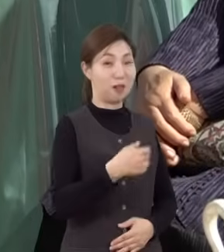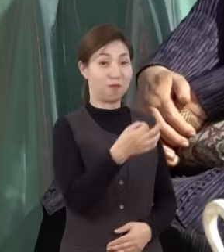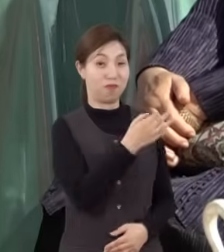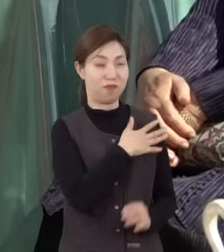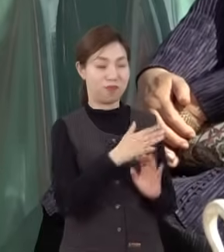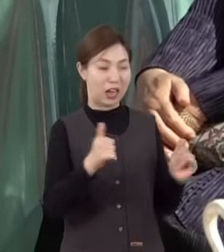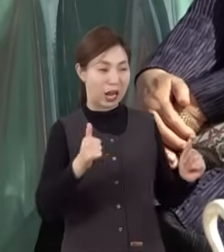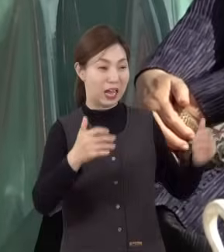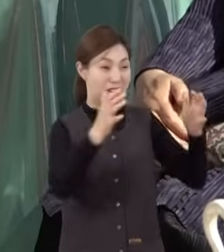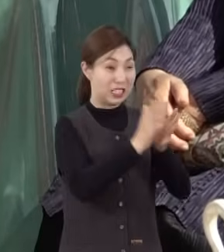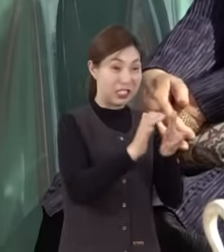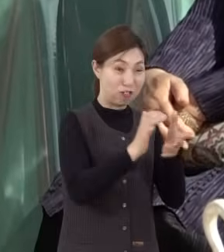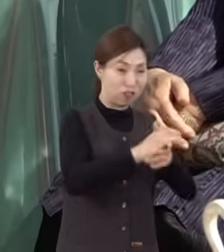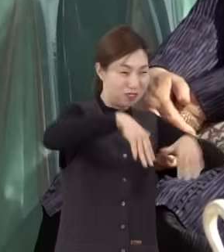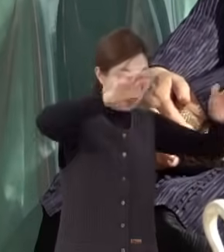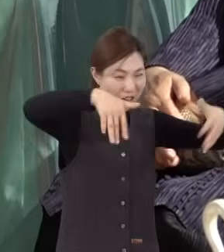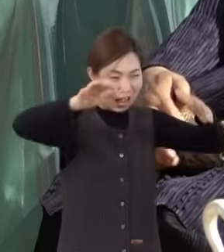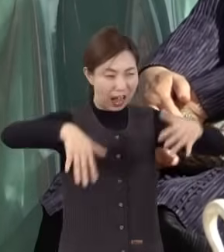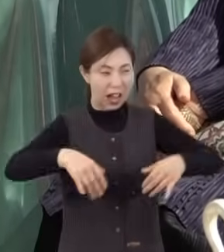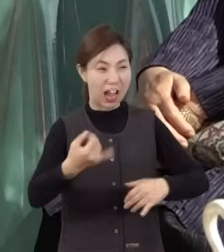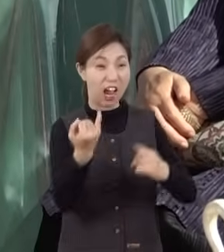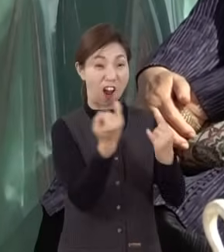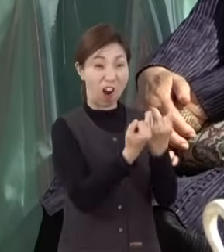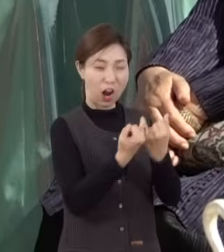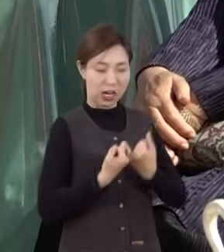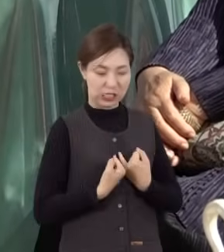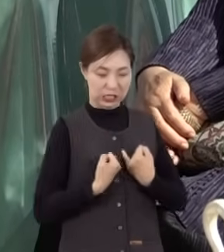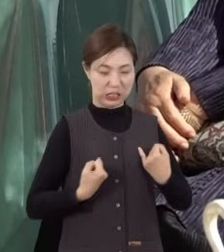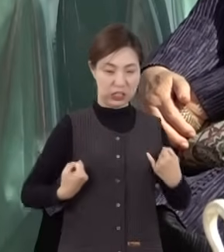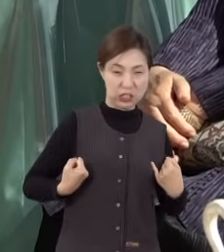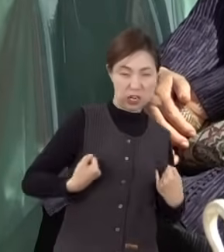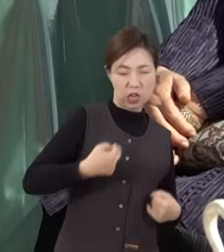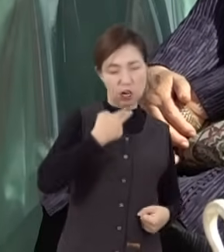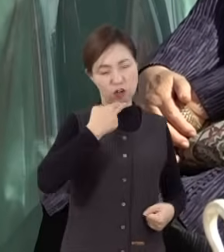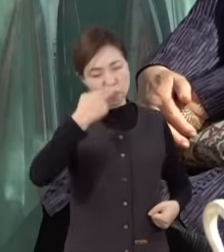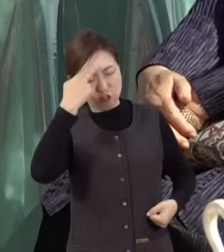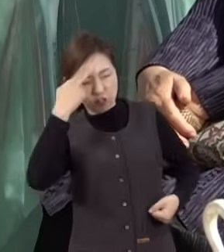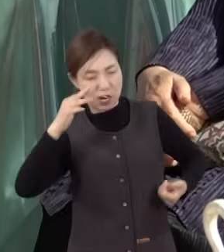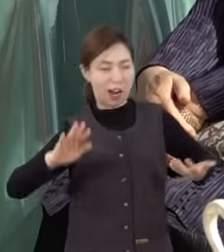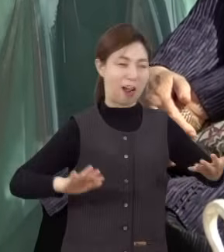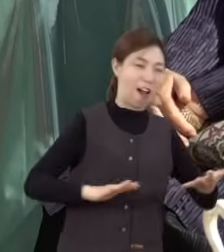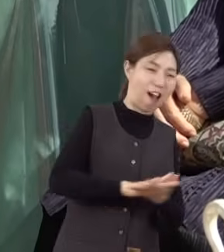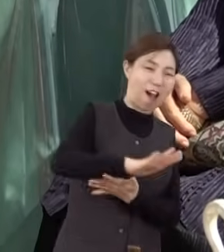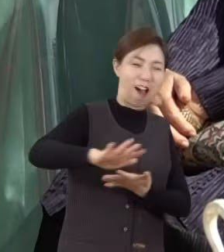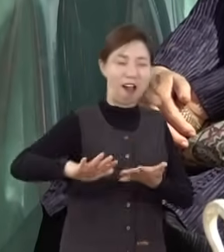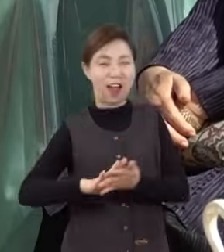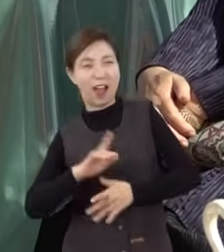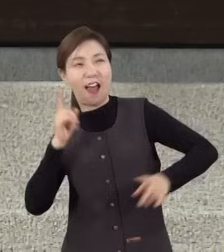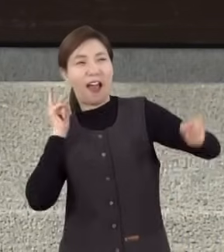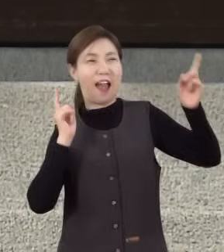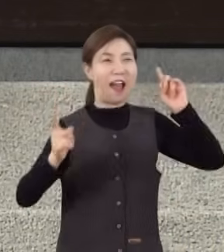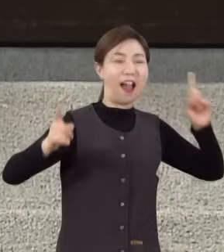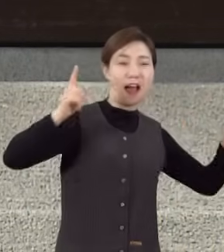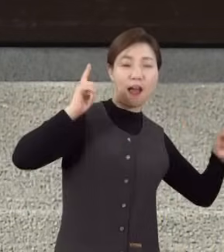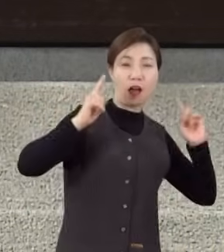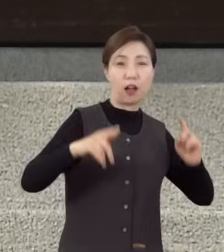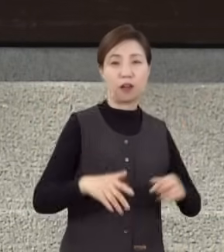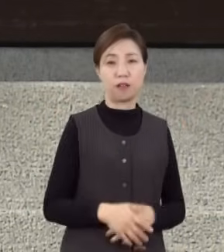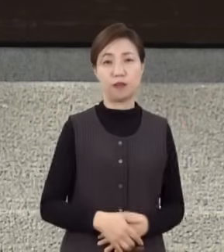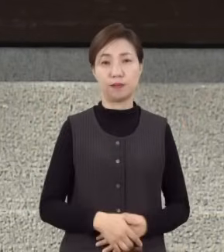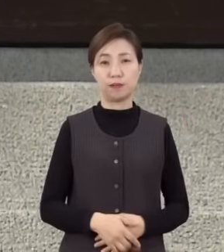파티를 즐기면서 친구들 불러모으고 여자들 불러모으고 술 마시면서 또 쾌락을 즐기는 거예요.